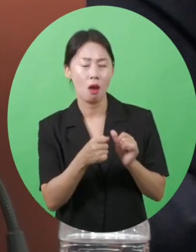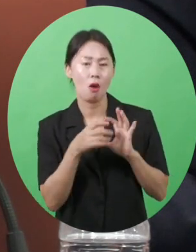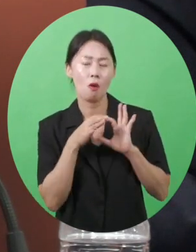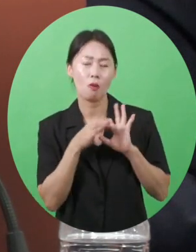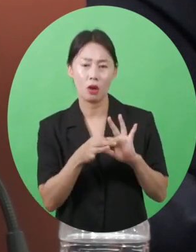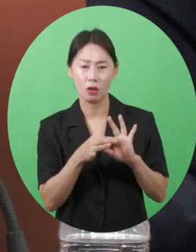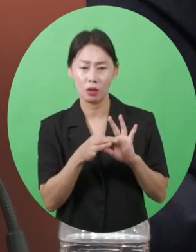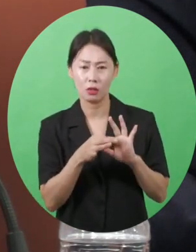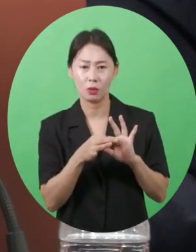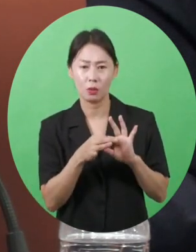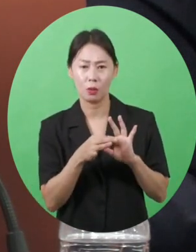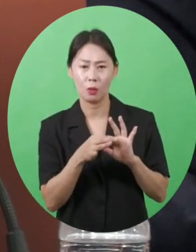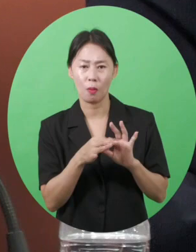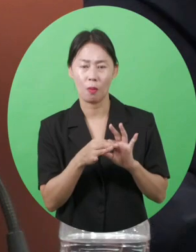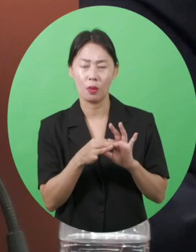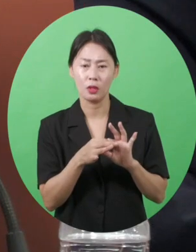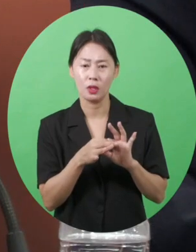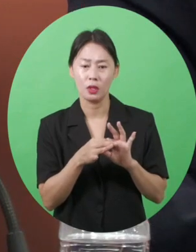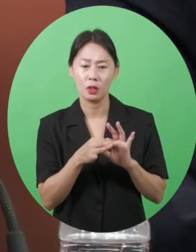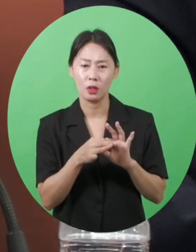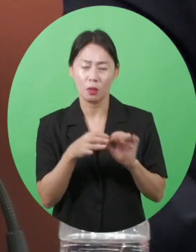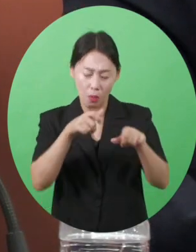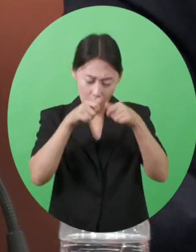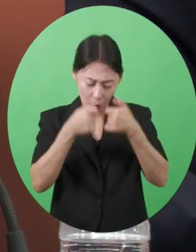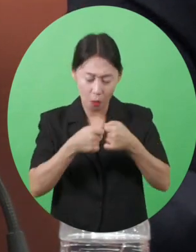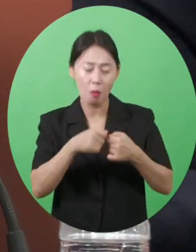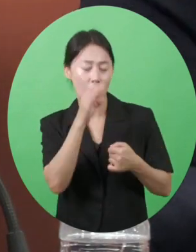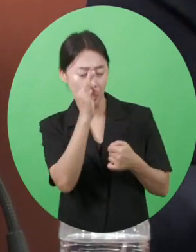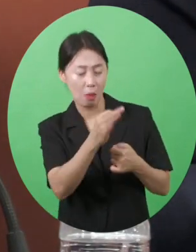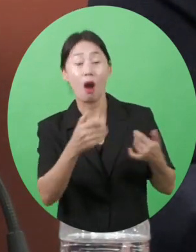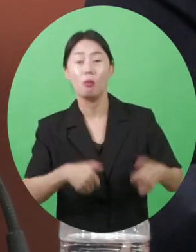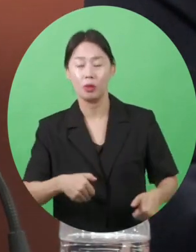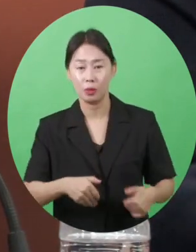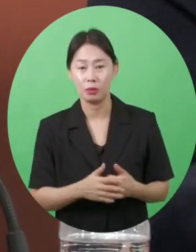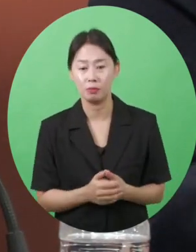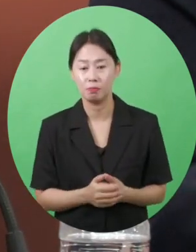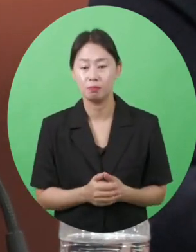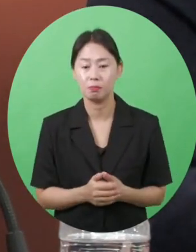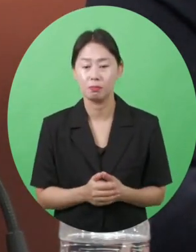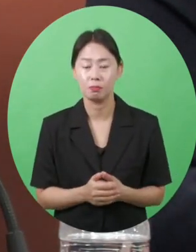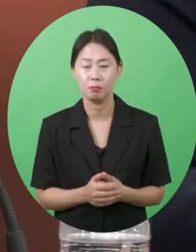바로 봤으면 좋겠습니다. 지금 현재 이제